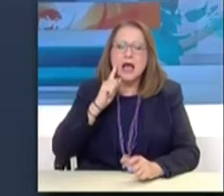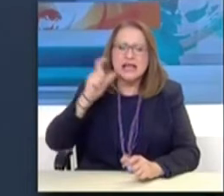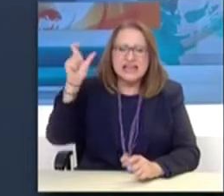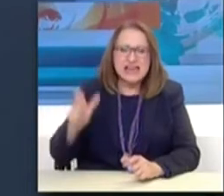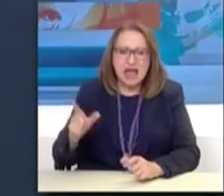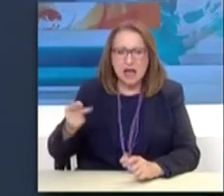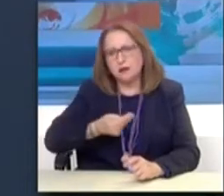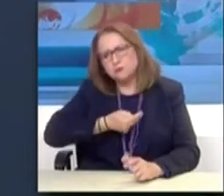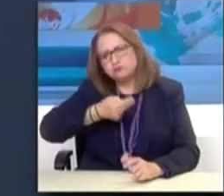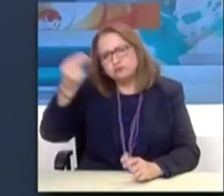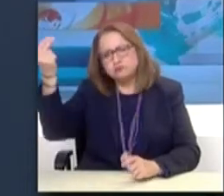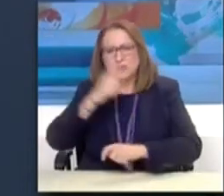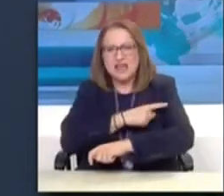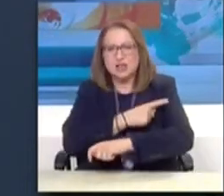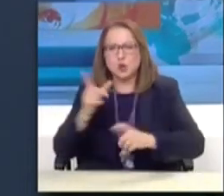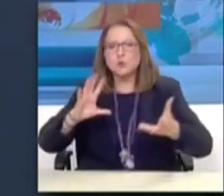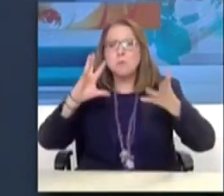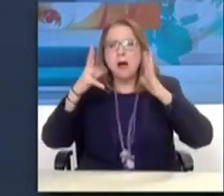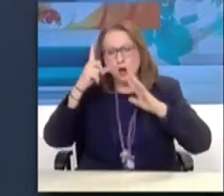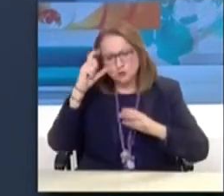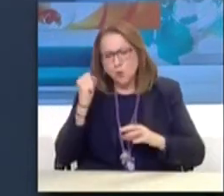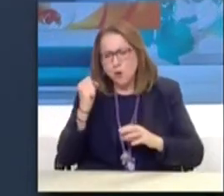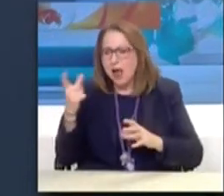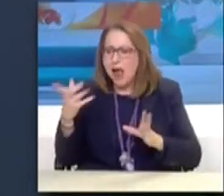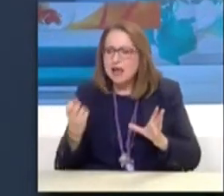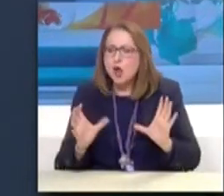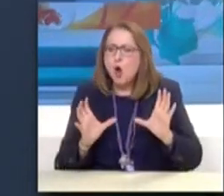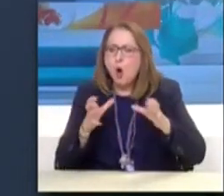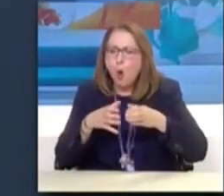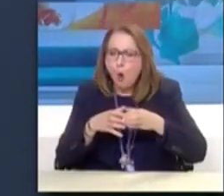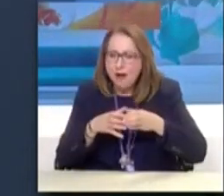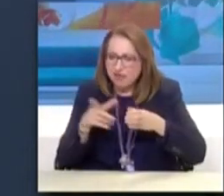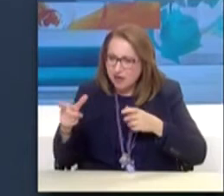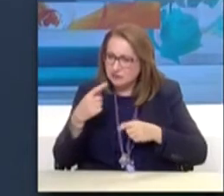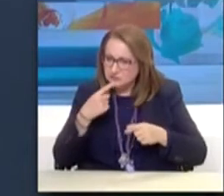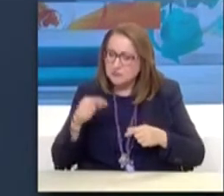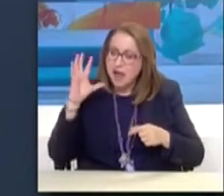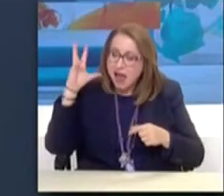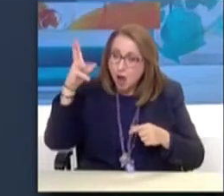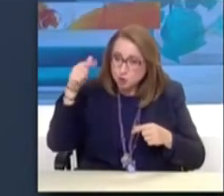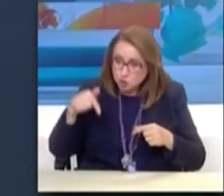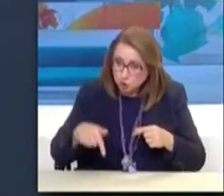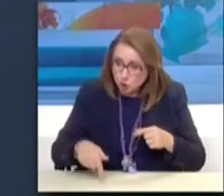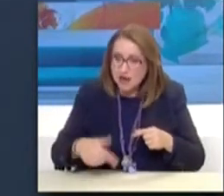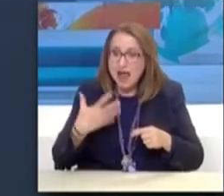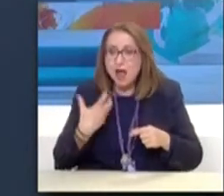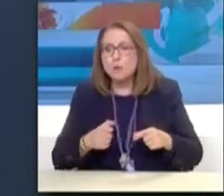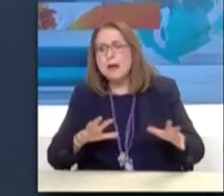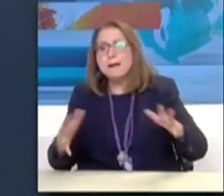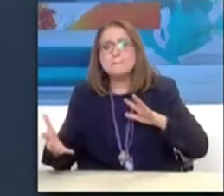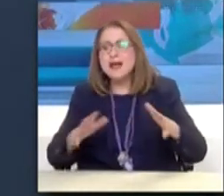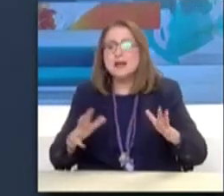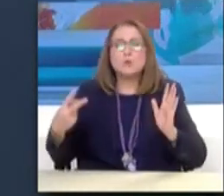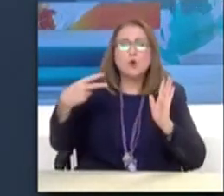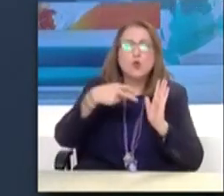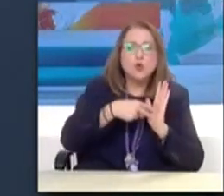αναγνώριση. Η εκτίμηση από την ομάδα της κυρίας Σίψα είναι πως βάσει των έως τώρα δεδομένων έχουμε περίπου 2.000